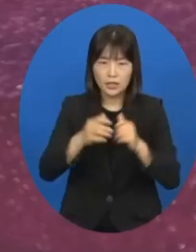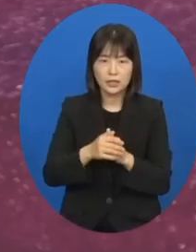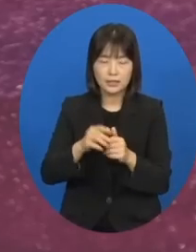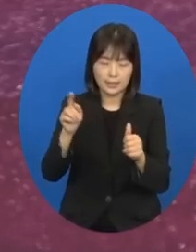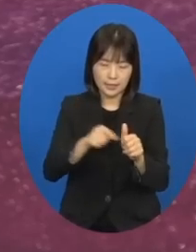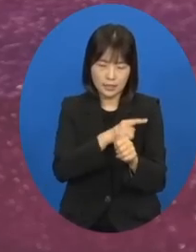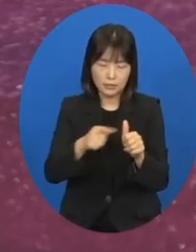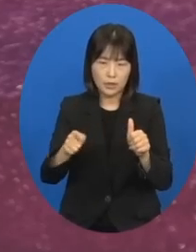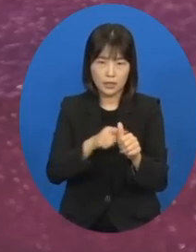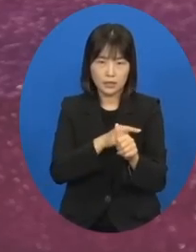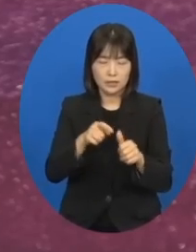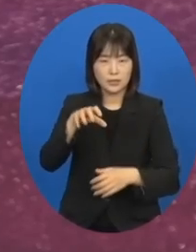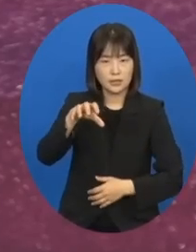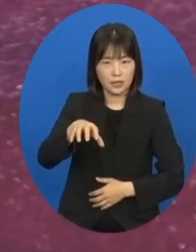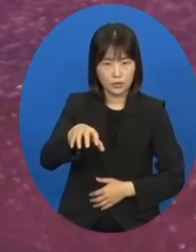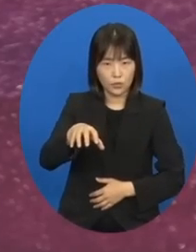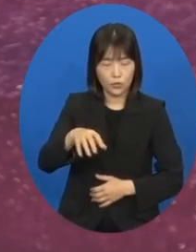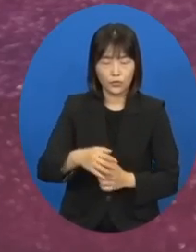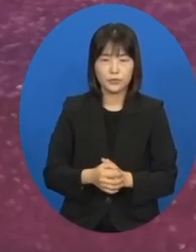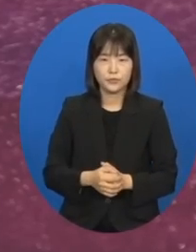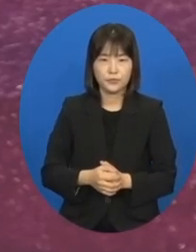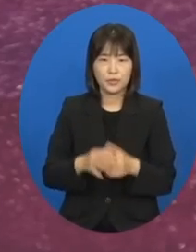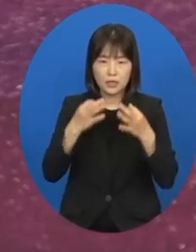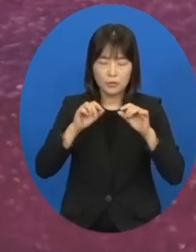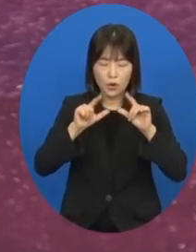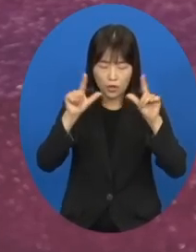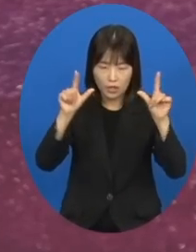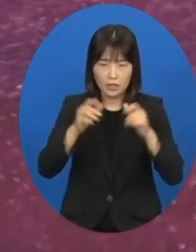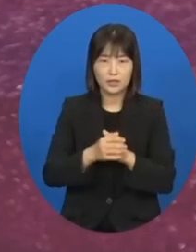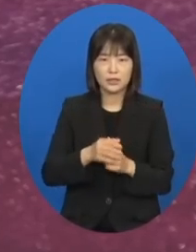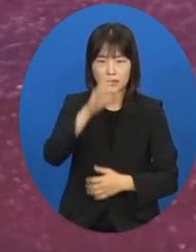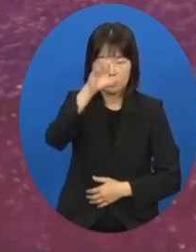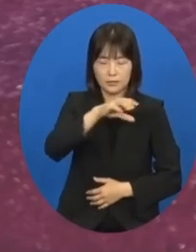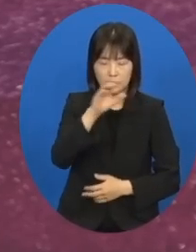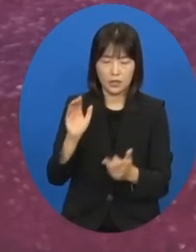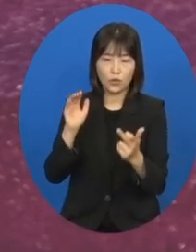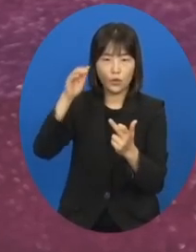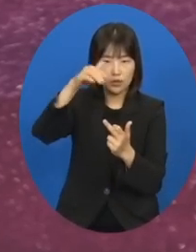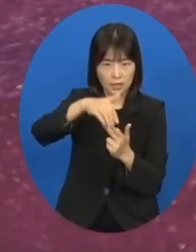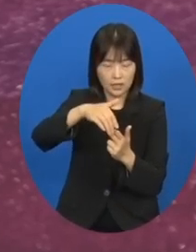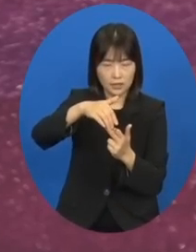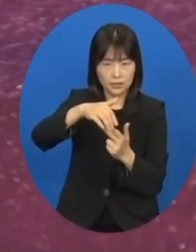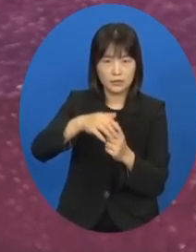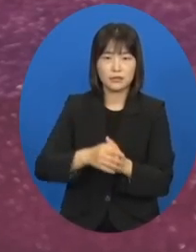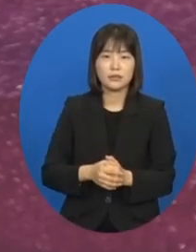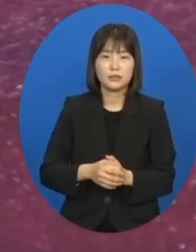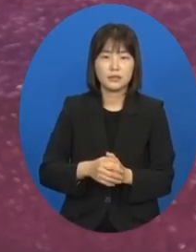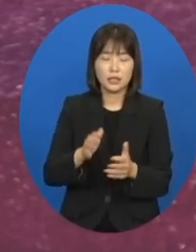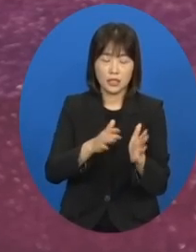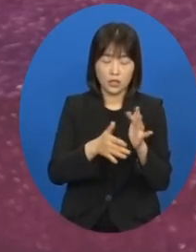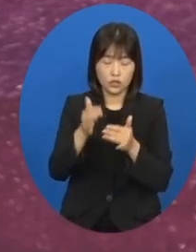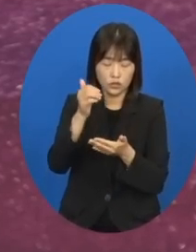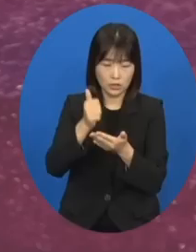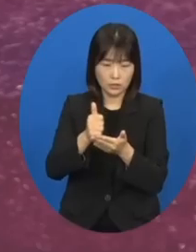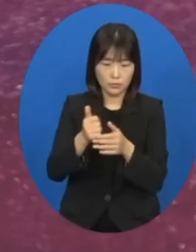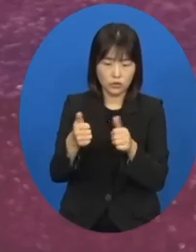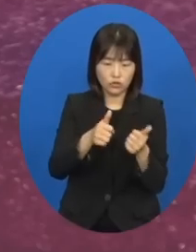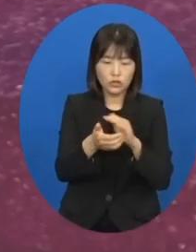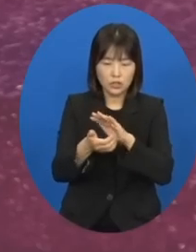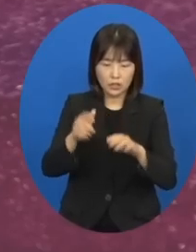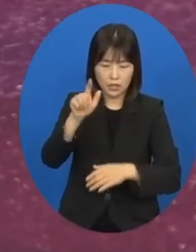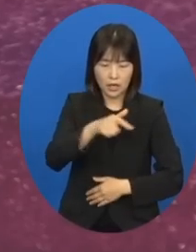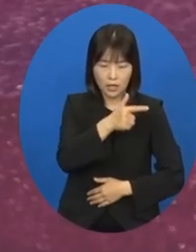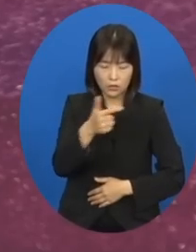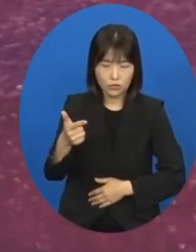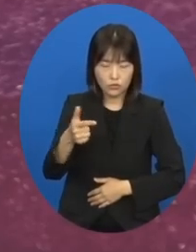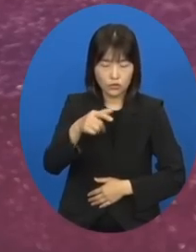이제 골고다러 올라가시는 그래서 예수님이 돌아가시기 하루 전에 계셨던 그 장소를 우리가 하루씩